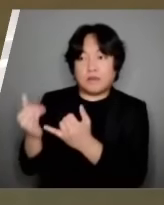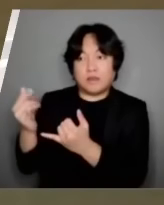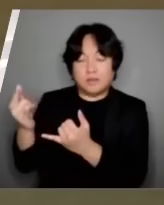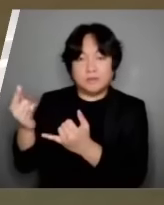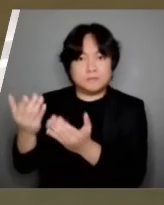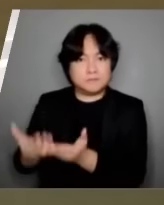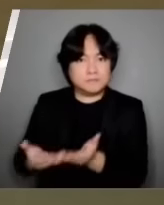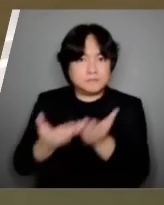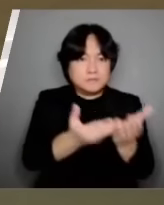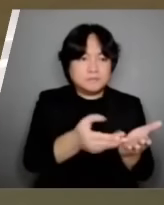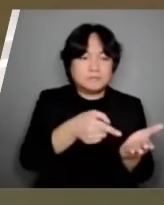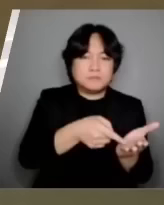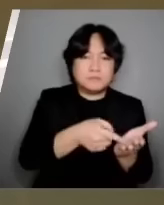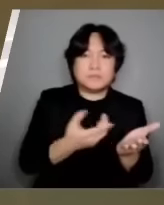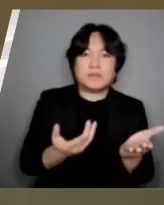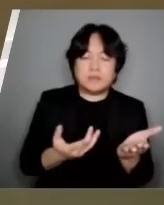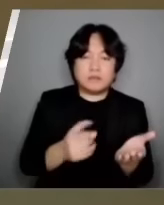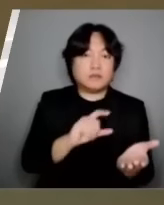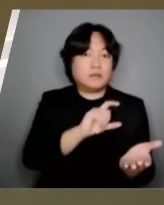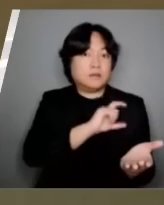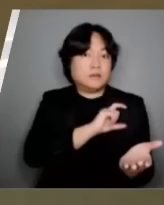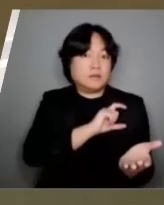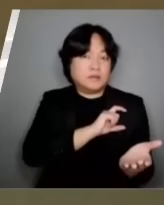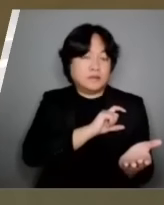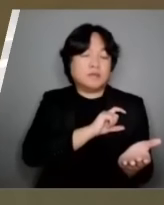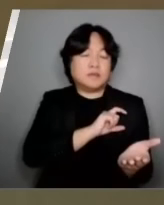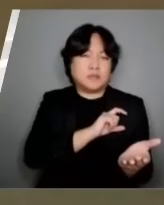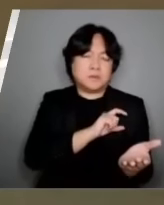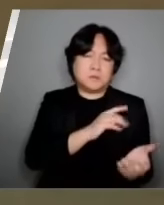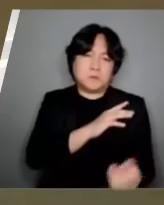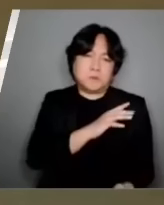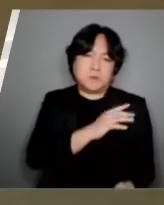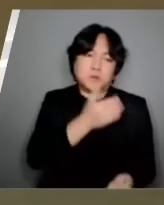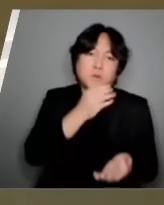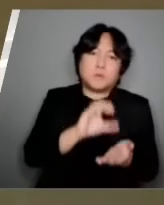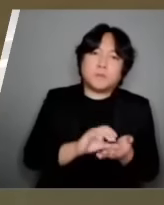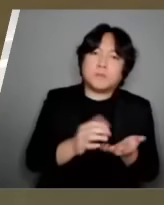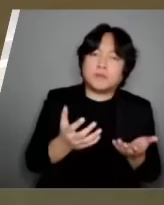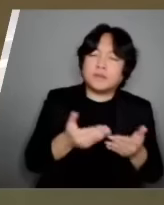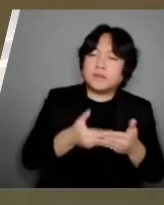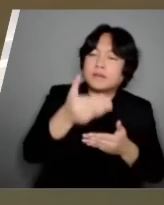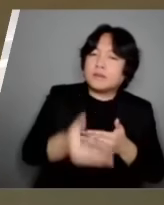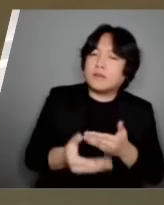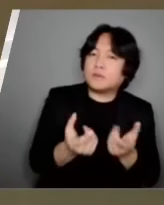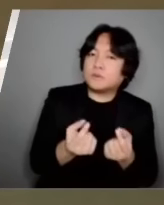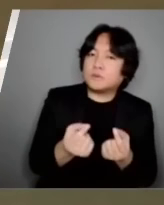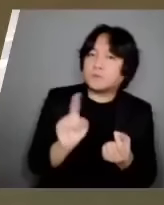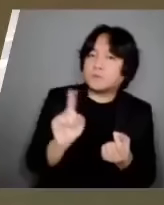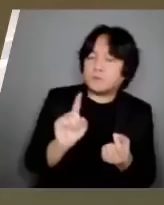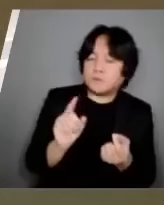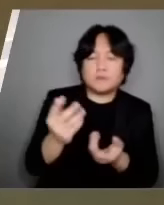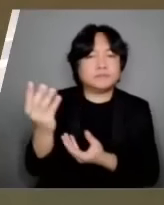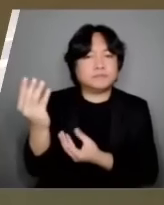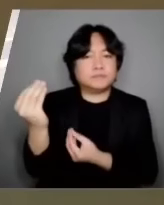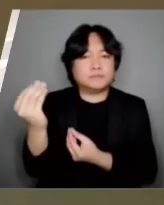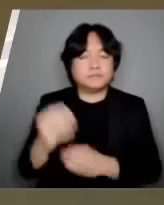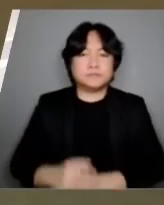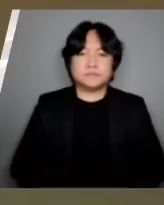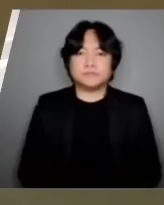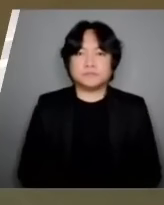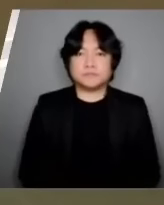komento ng PNP o mga susunod na hakbang na gagawin nila alinsunod dito. Live mula rito sa